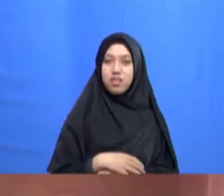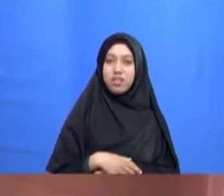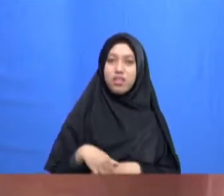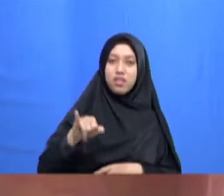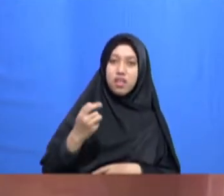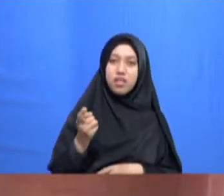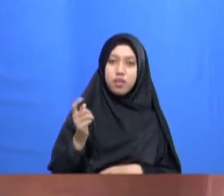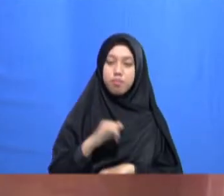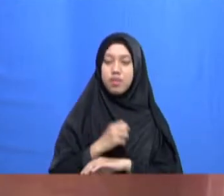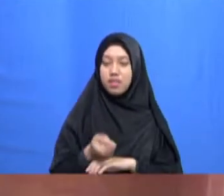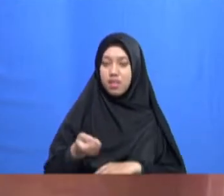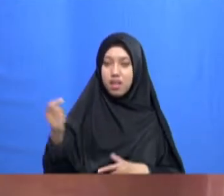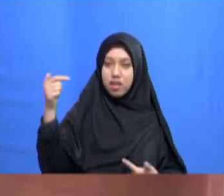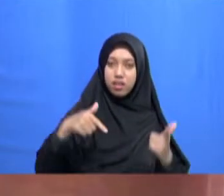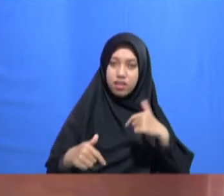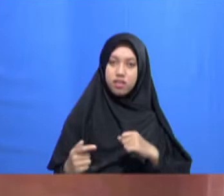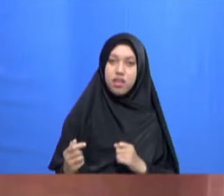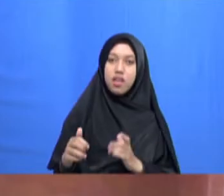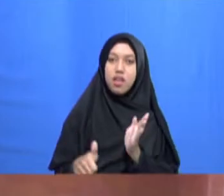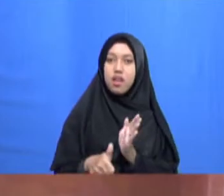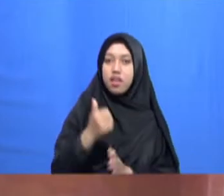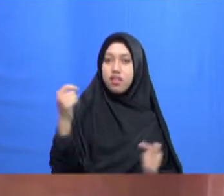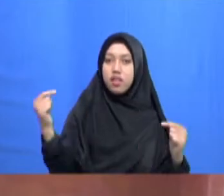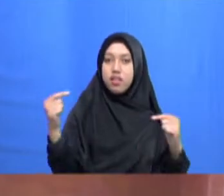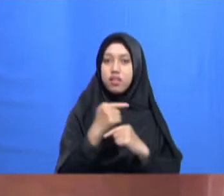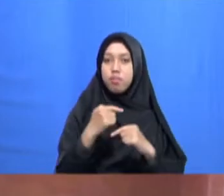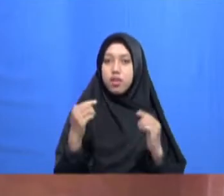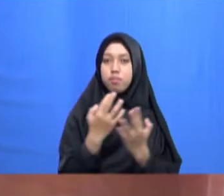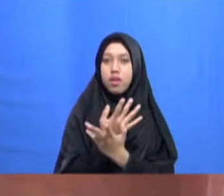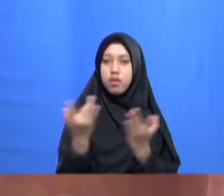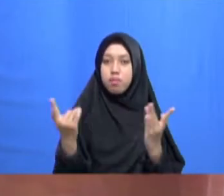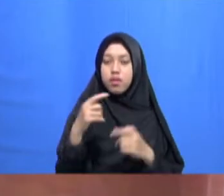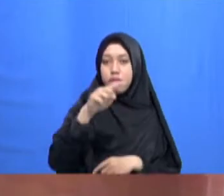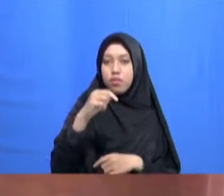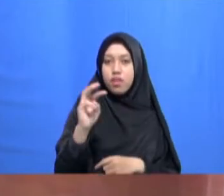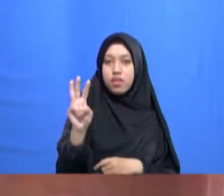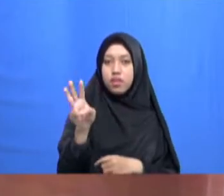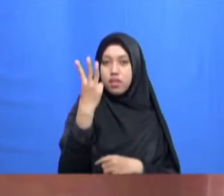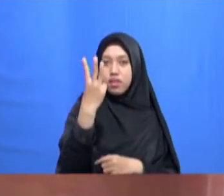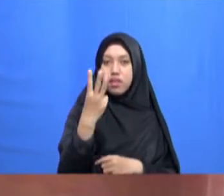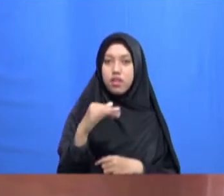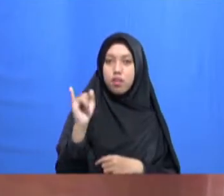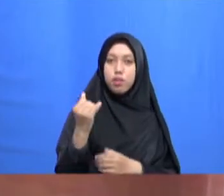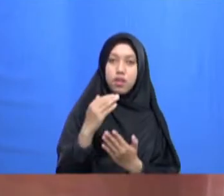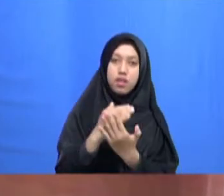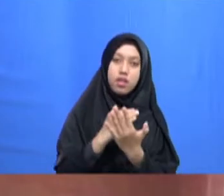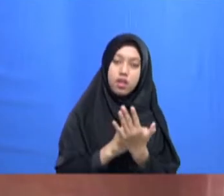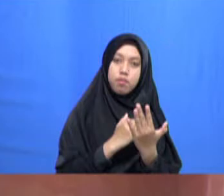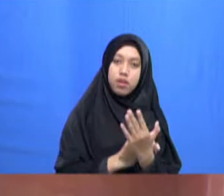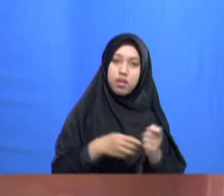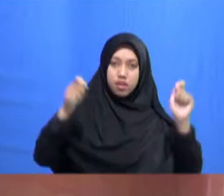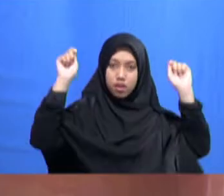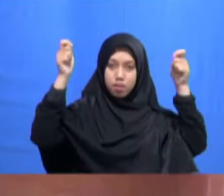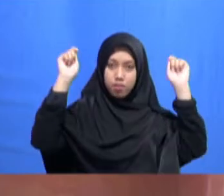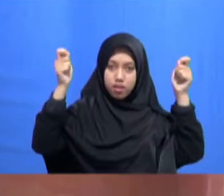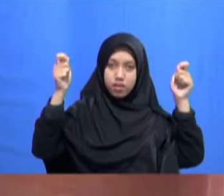dapat hadir dalam acara debat publik putaran ketiga yang merupakan salah satu tahapan kampanye